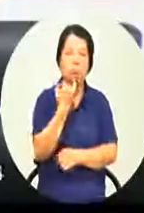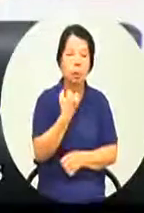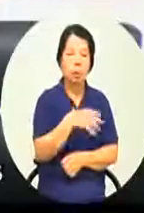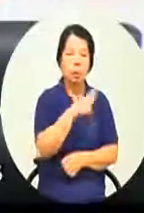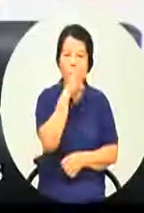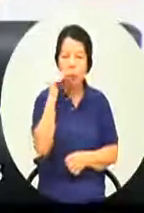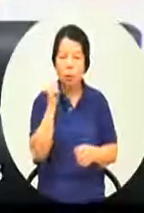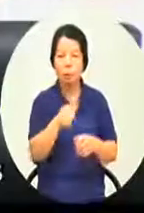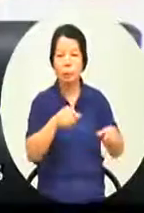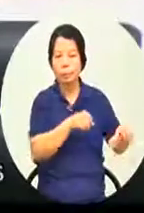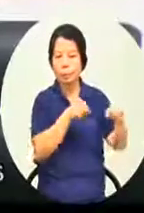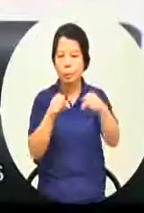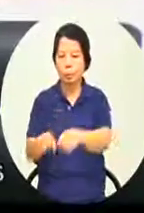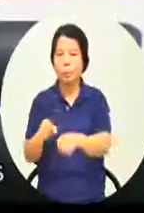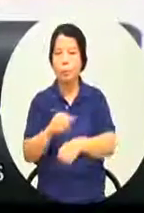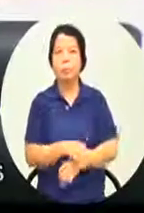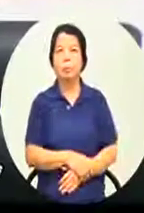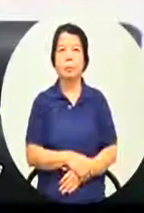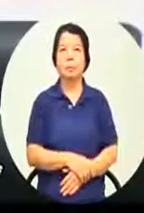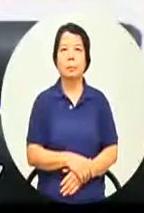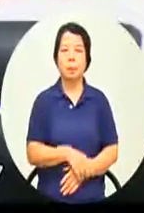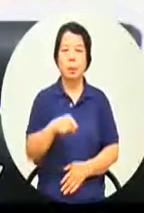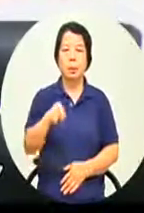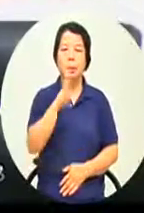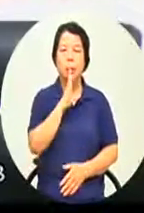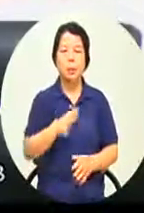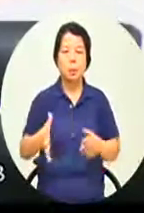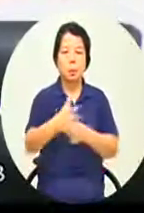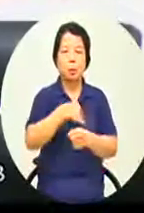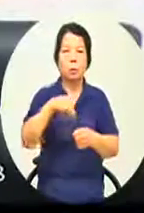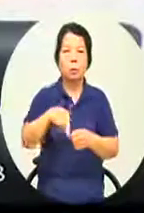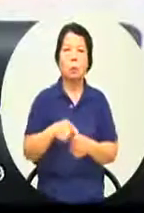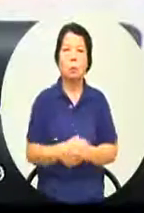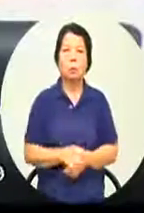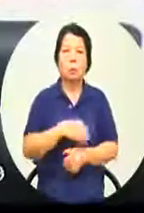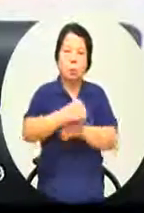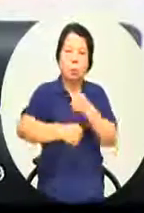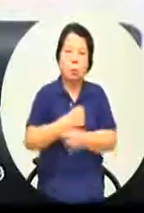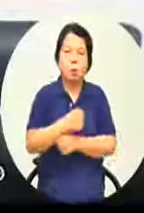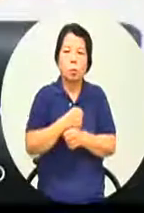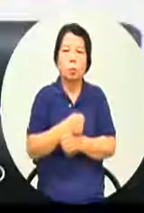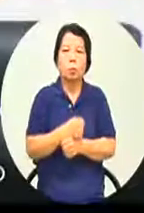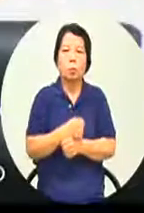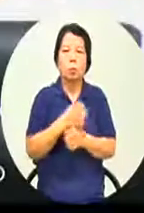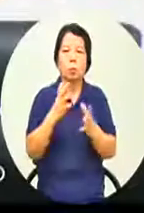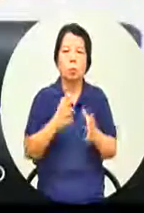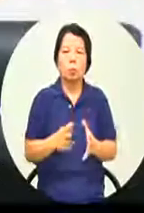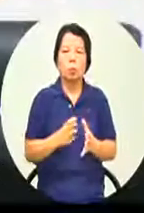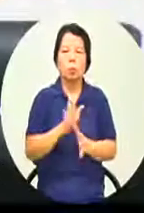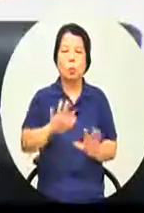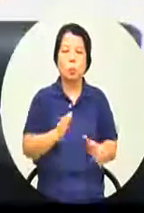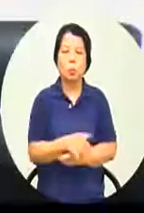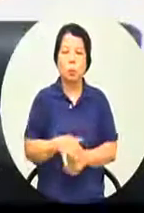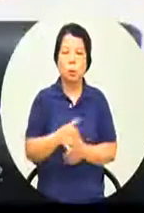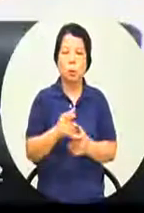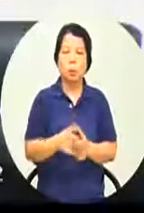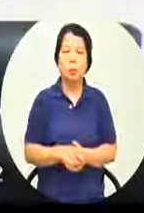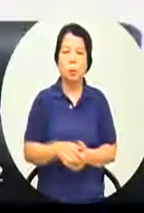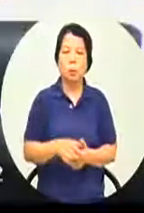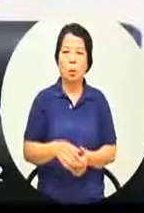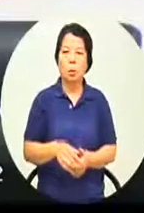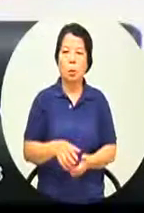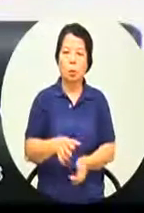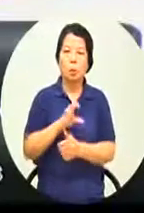引导，因为他说这是一个全世界性的一个活动，所以要求高雄市民你来体谅，